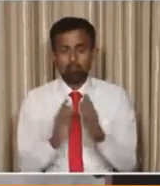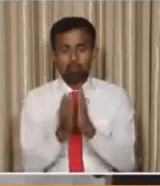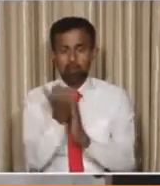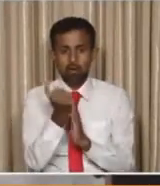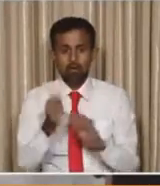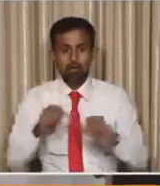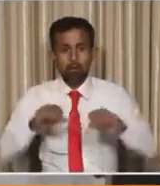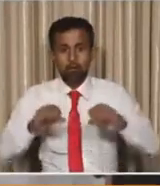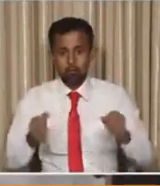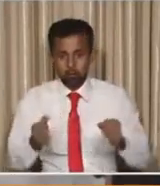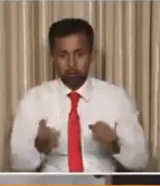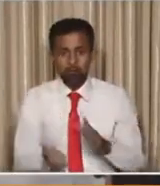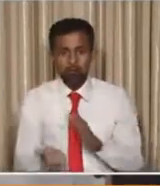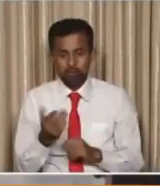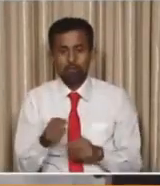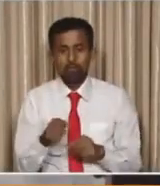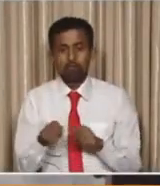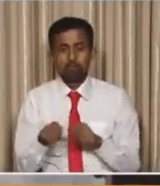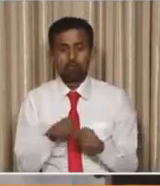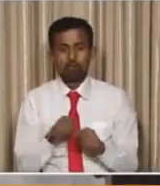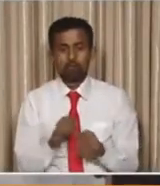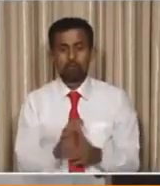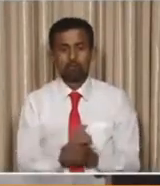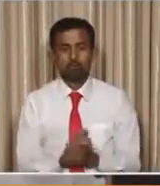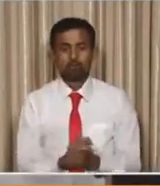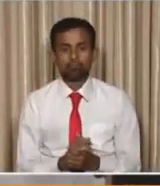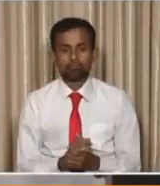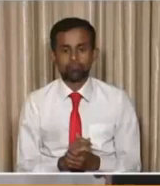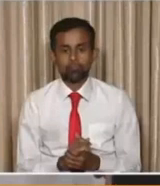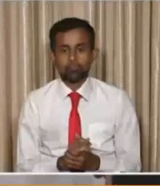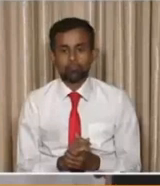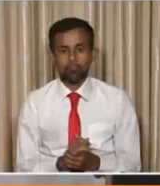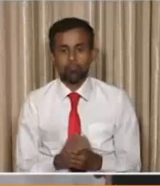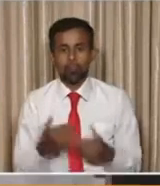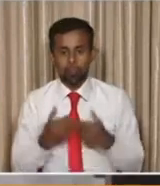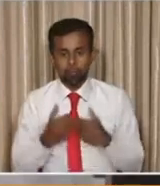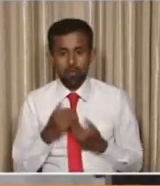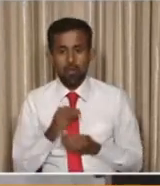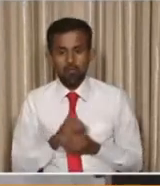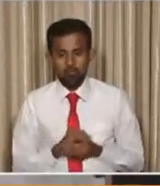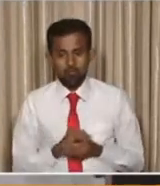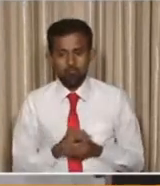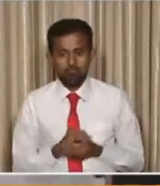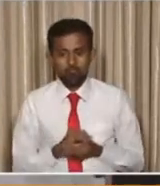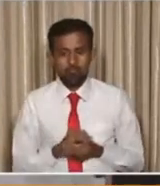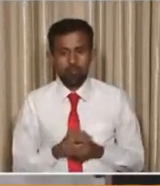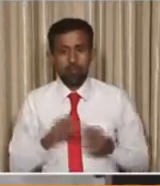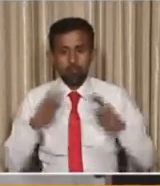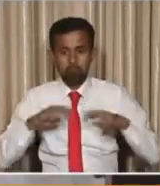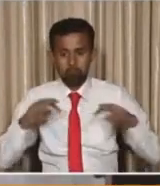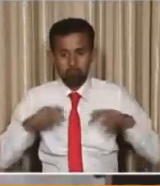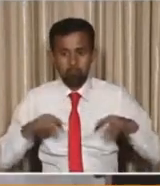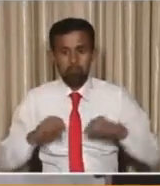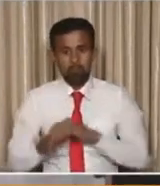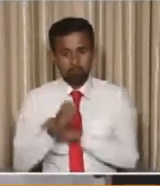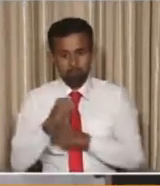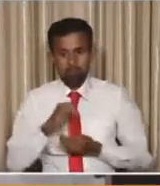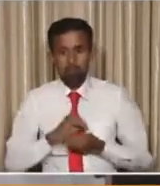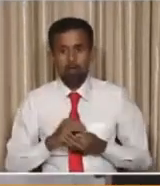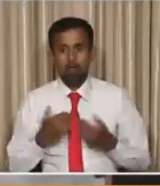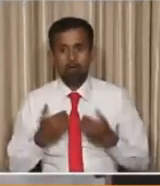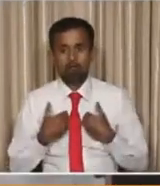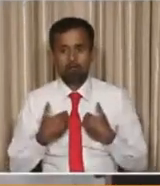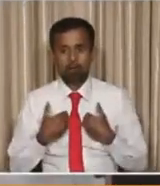අයිතිවාසිකම් උල්ලංඝනය කරන්න ගිය එක එහෙනම් අපිට තියෙනවා මේ වගේ විභාග කරන්න බලය අපිට තියෙනවා